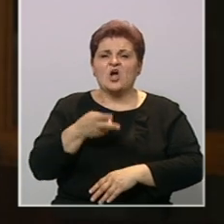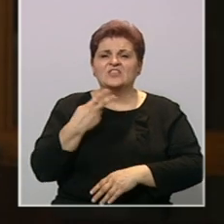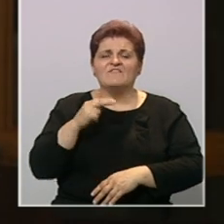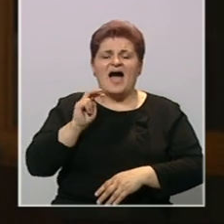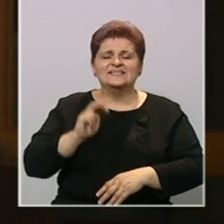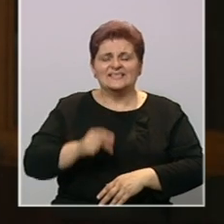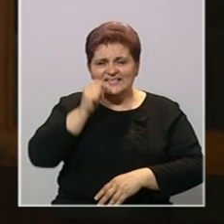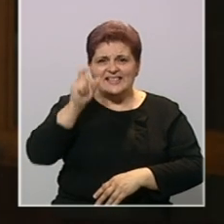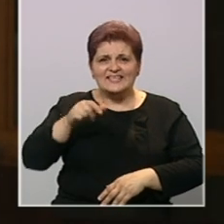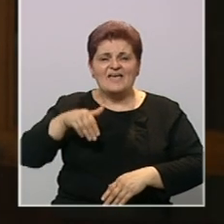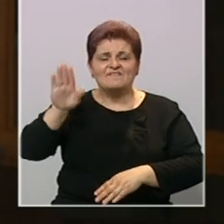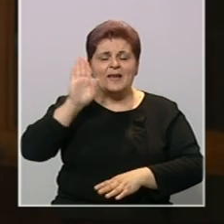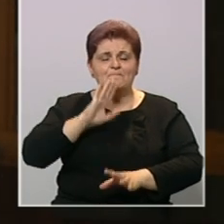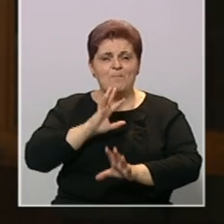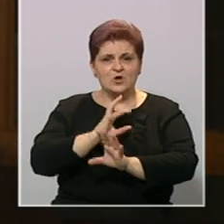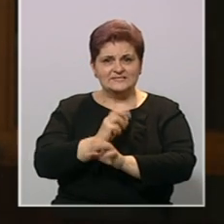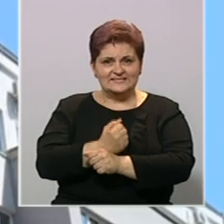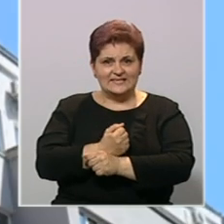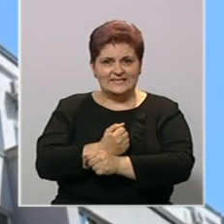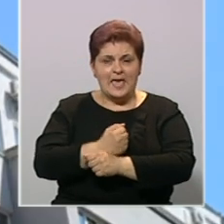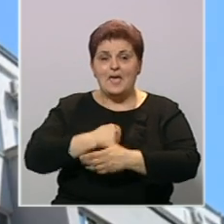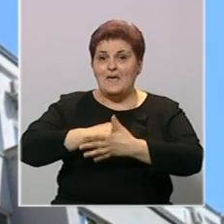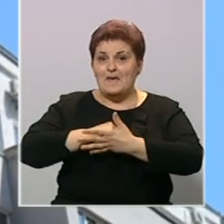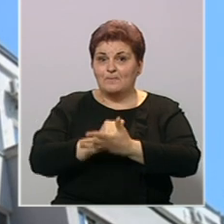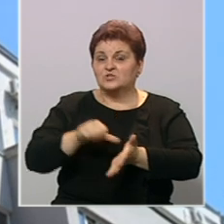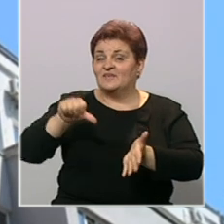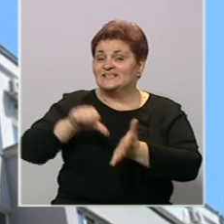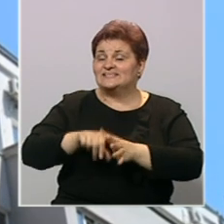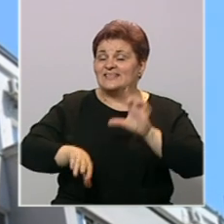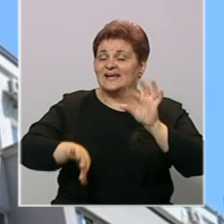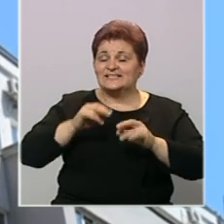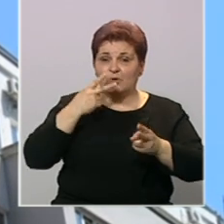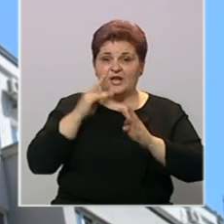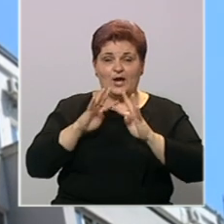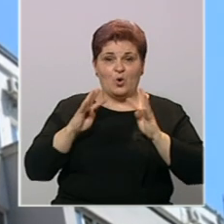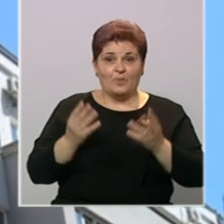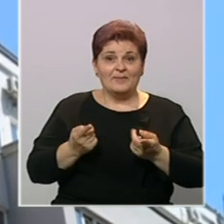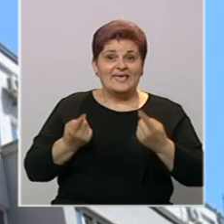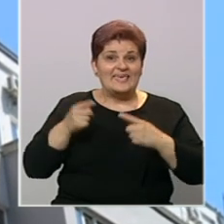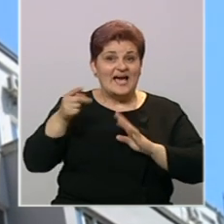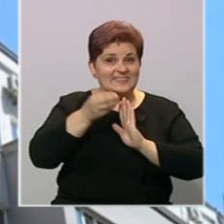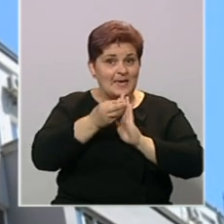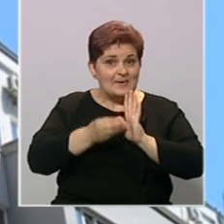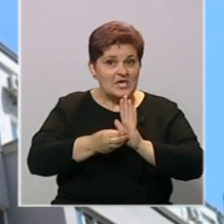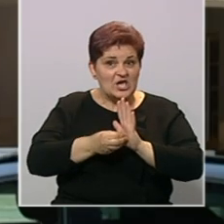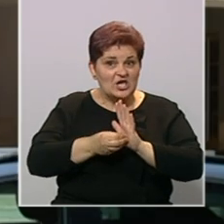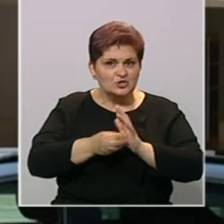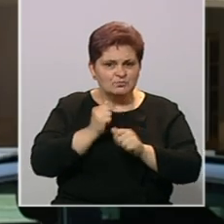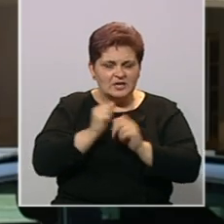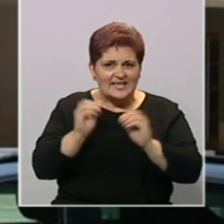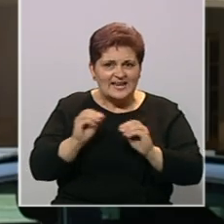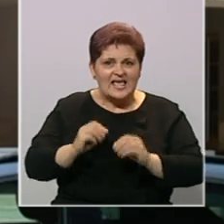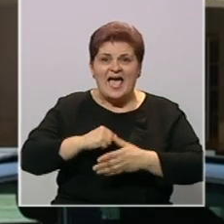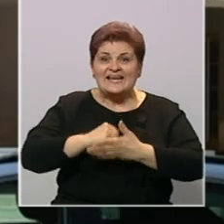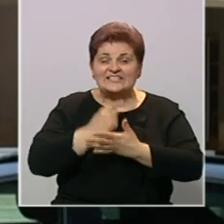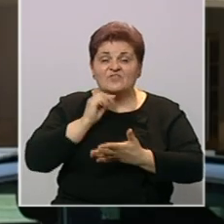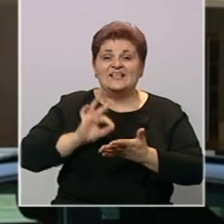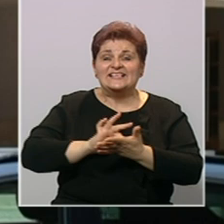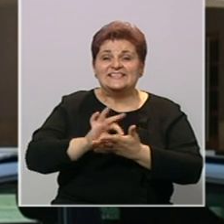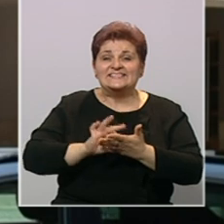20.000 glasača van Bosne i Hercegovine, potvrđeno je iz Centralne izborne komisije. Iako se ti podaci još obrađuju, broj registrovanih za